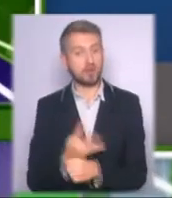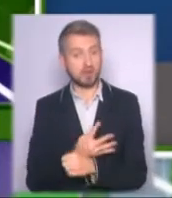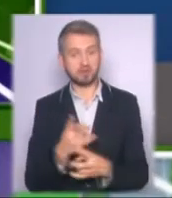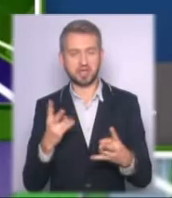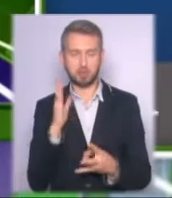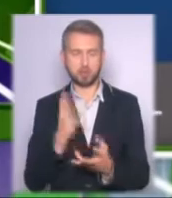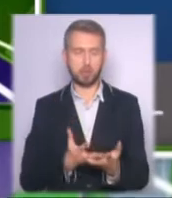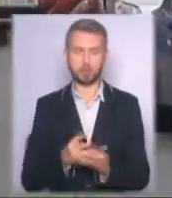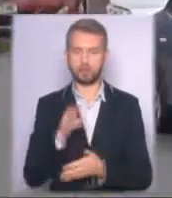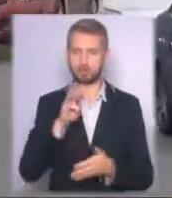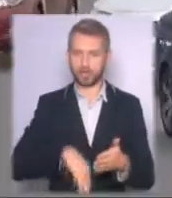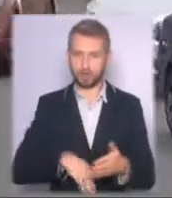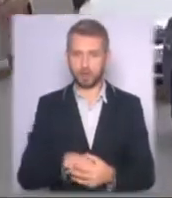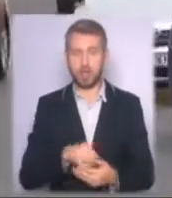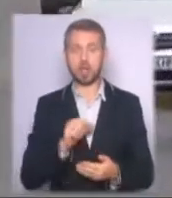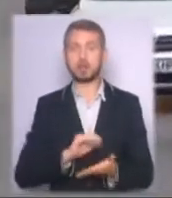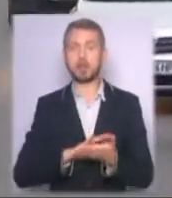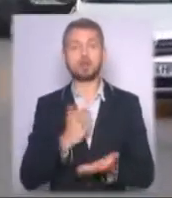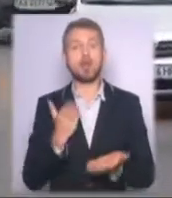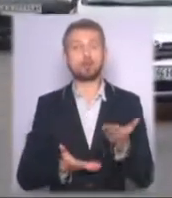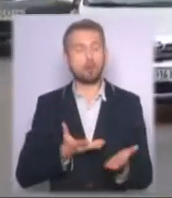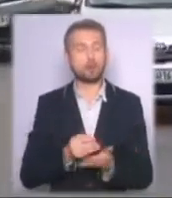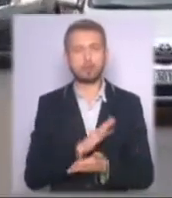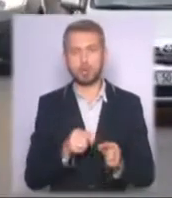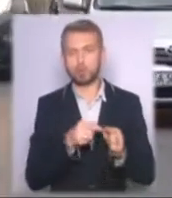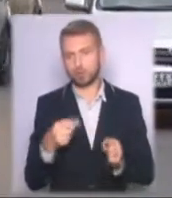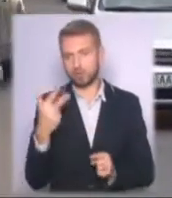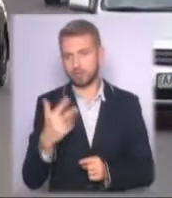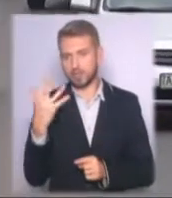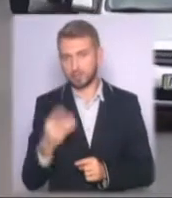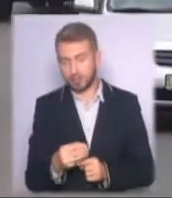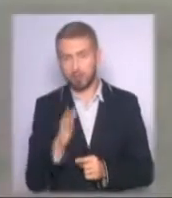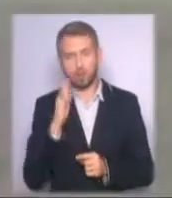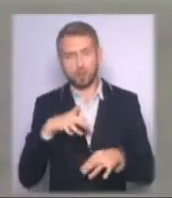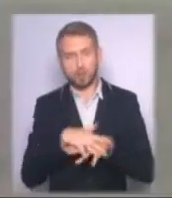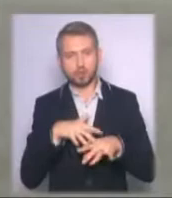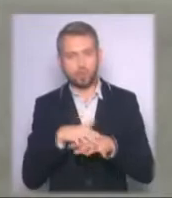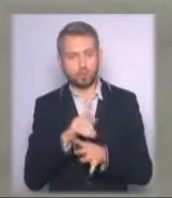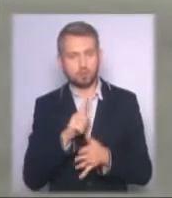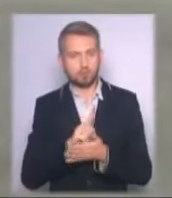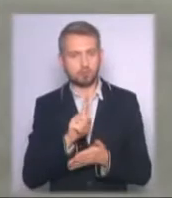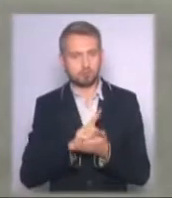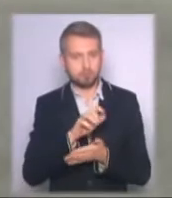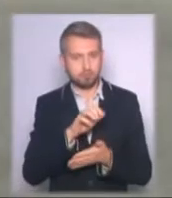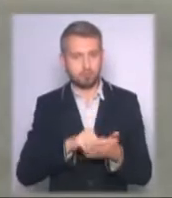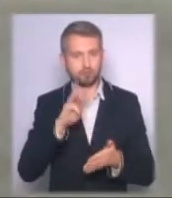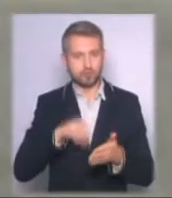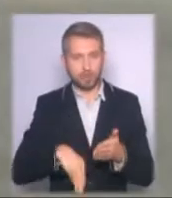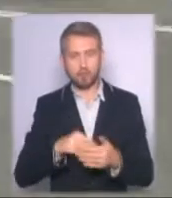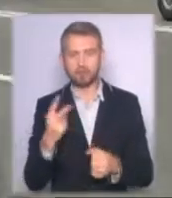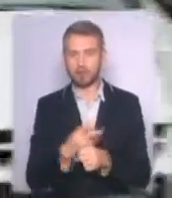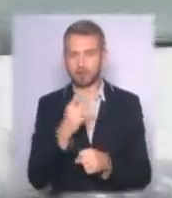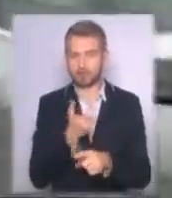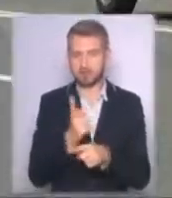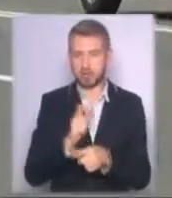буде оплатити штраф. За умови несплати протягом 30 днів нараховуватиметься пеня у подвійному розмірі санкцій.